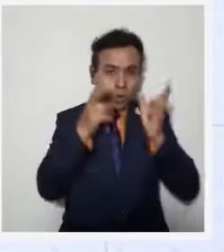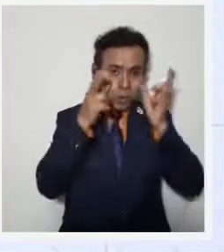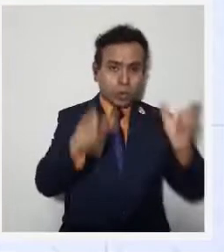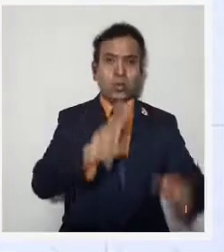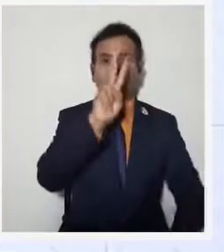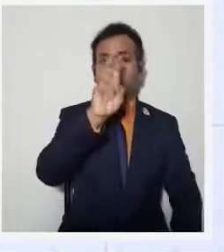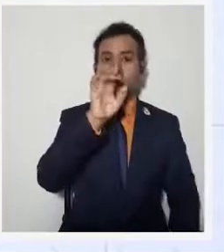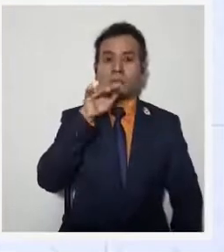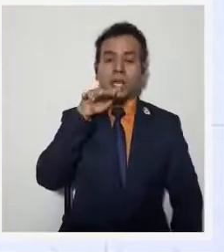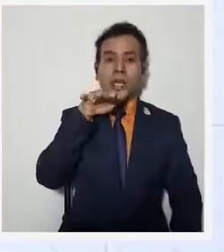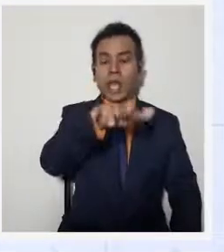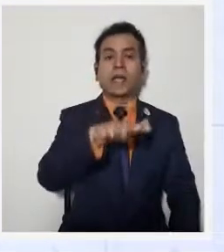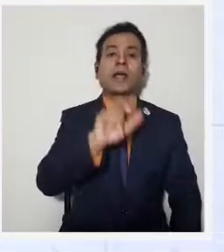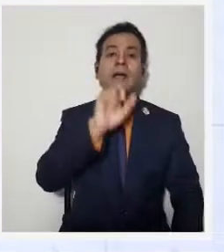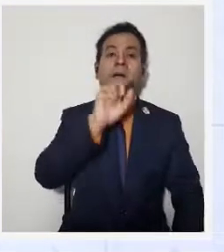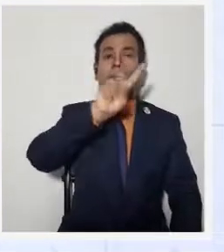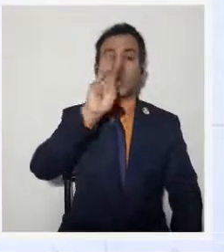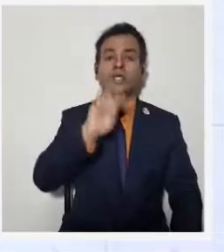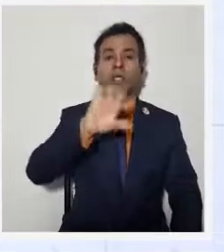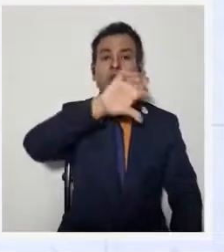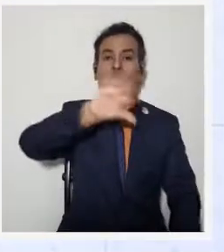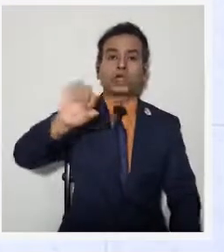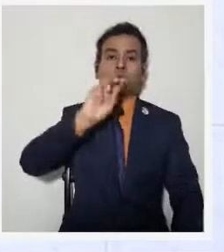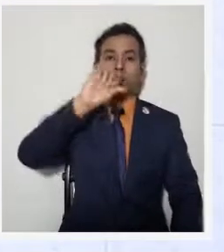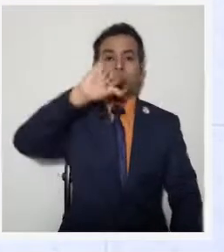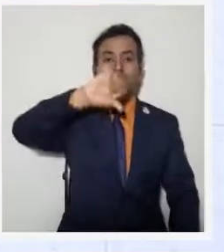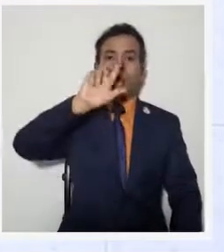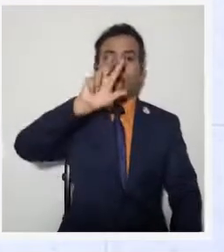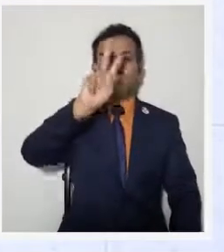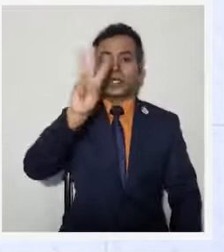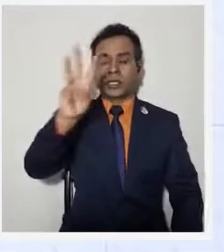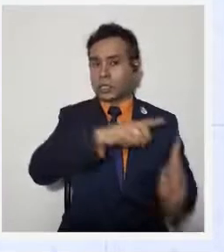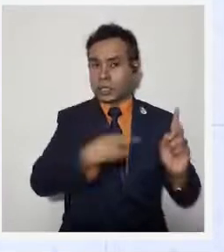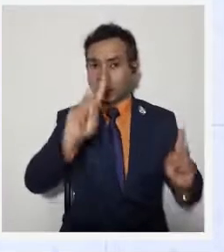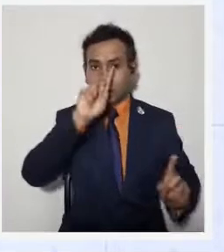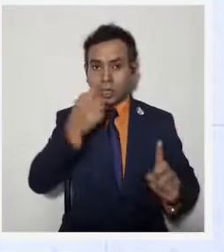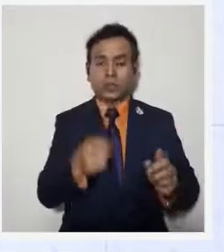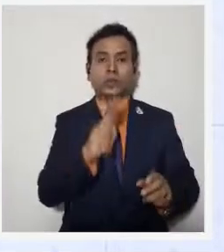2439 জন। এ পর্যন্ত কোয়ারেন্টাইনে আছেন